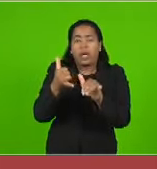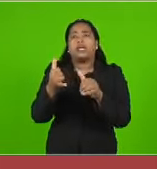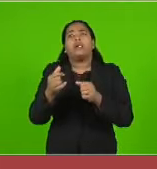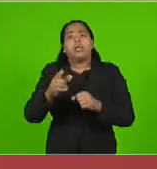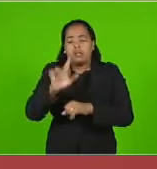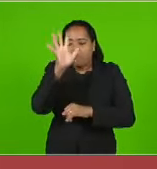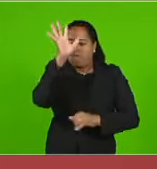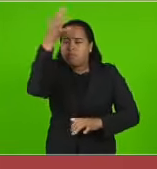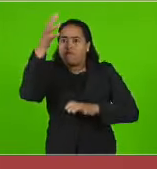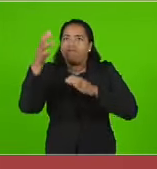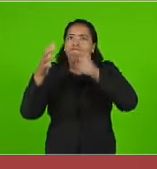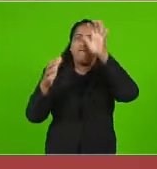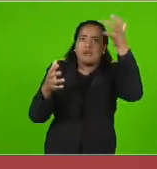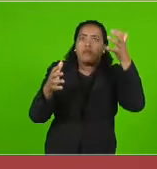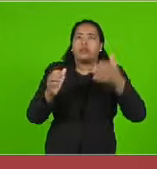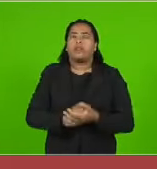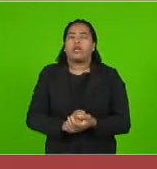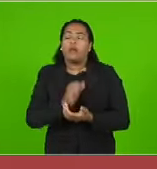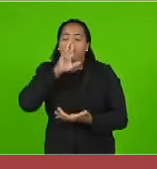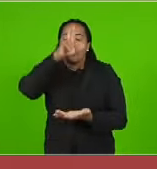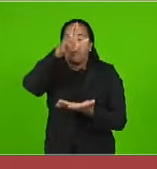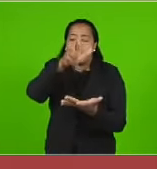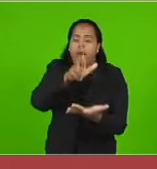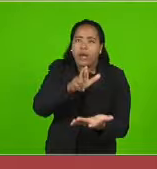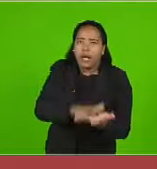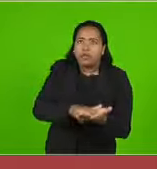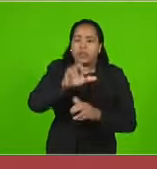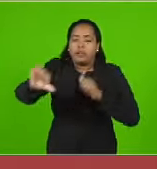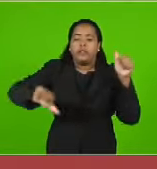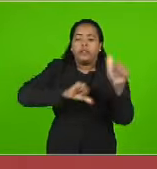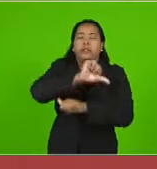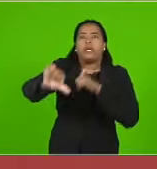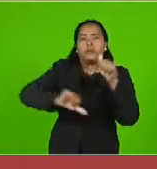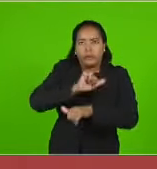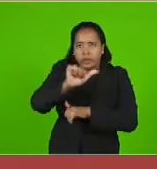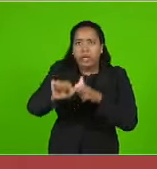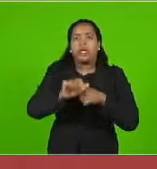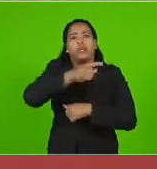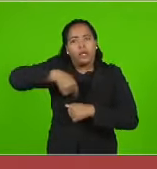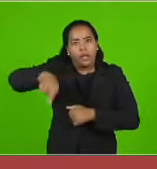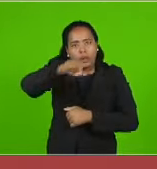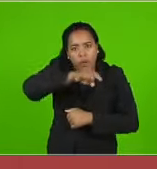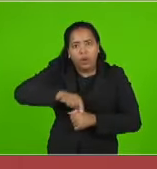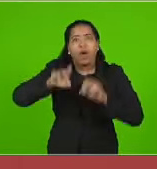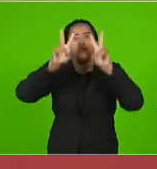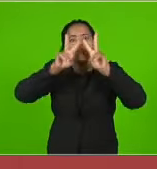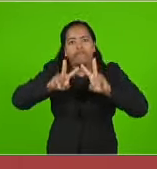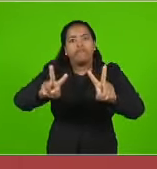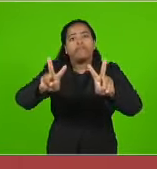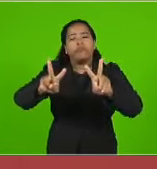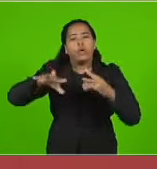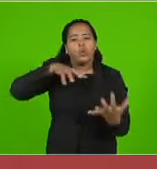при четвертой трубе мы увидим знамения и суды, которые начнутся, которые